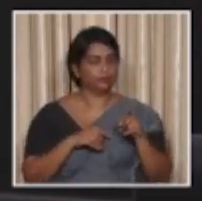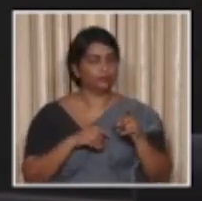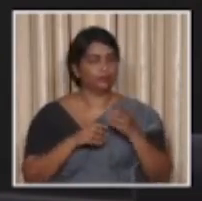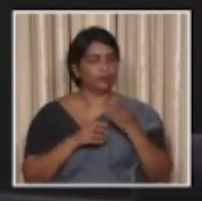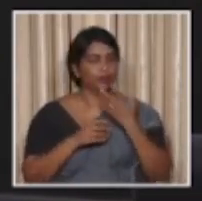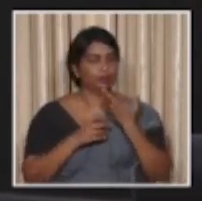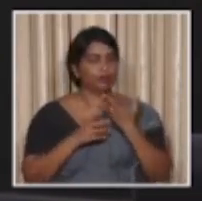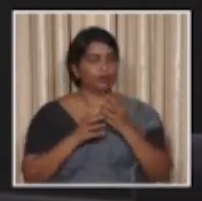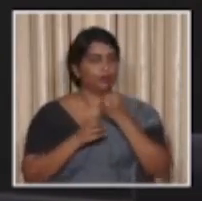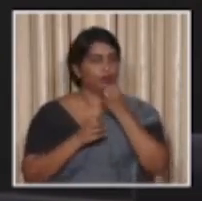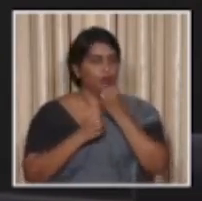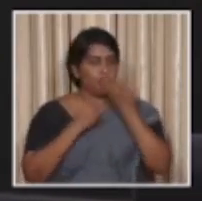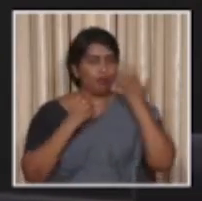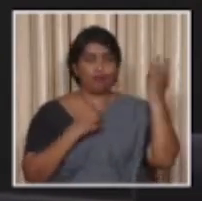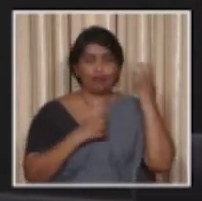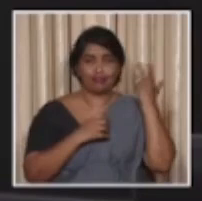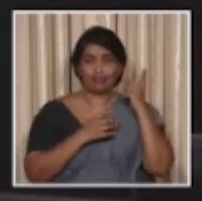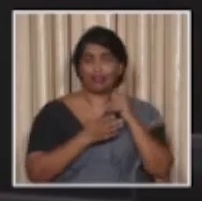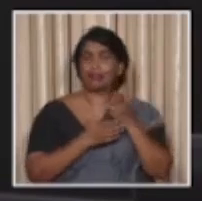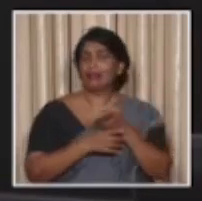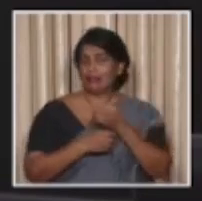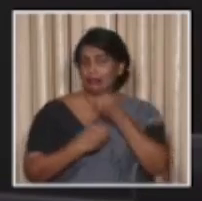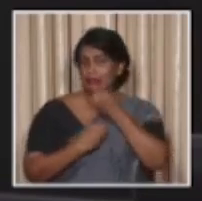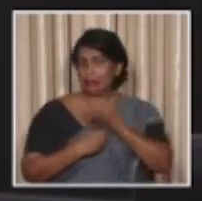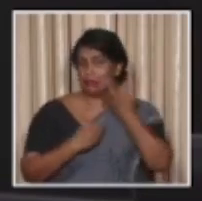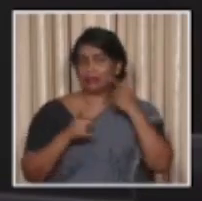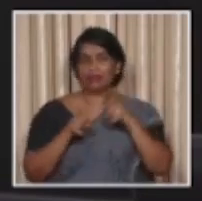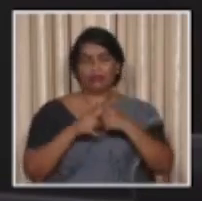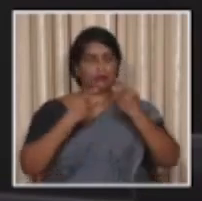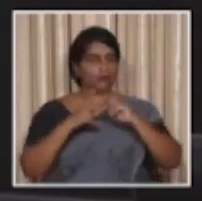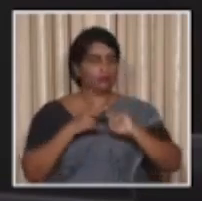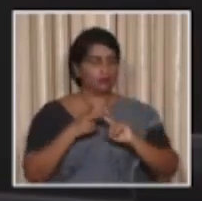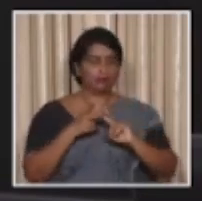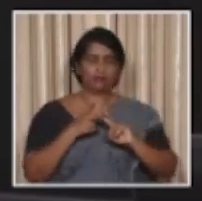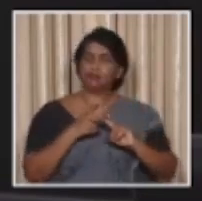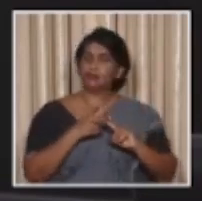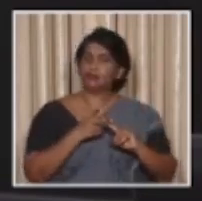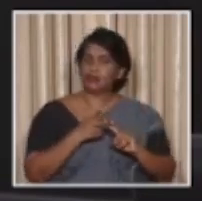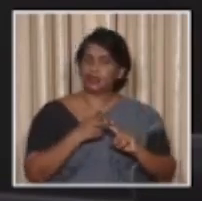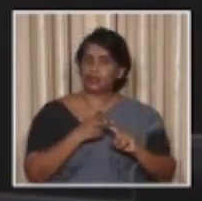බෝම්බ සිද්ධිය සහරාන්ගේ, ඊළඟට ඉන් අනතුරු ආපුහම